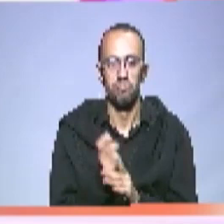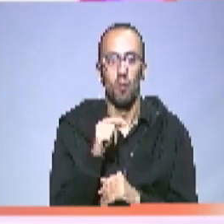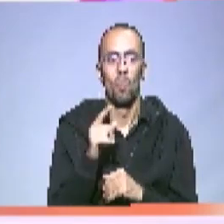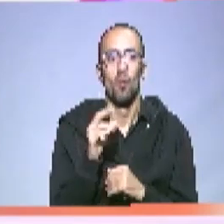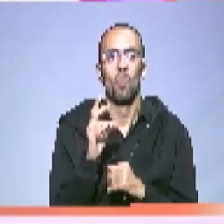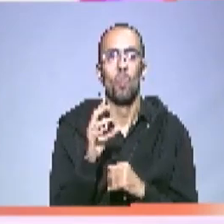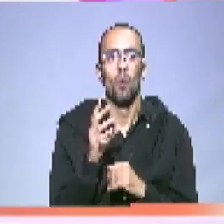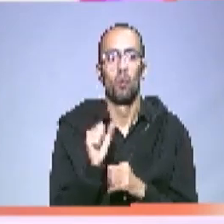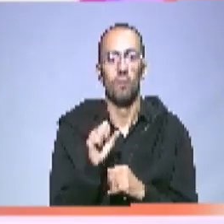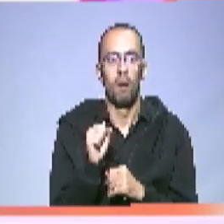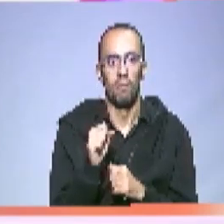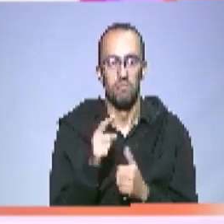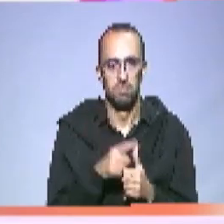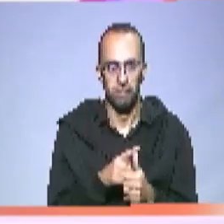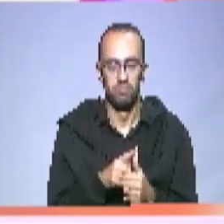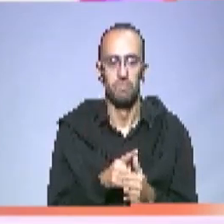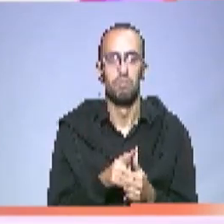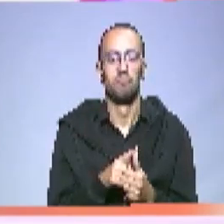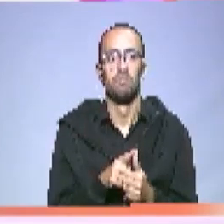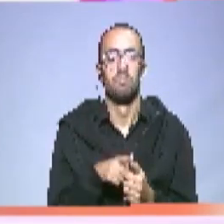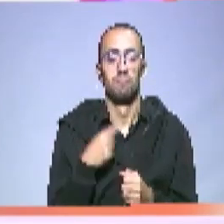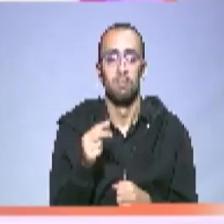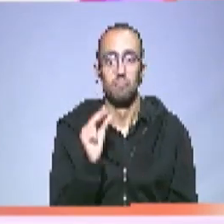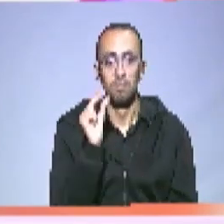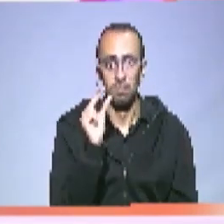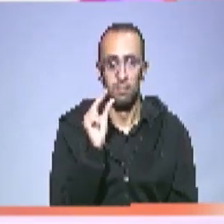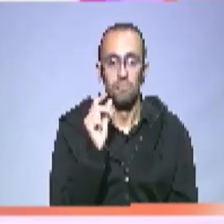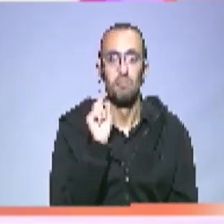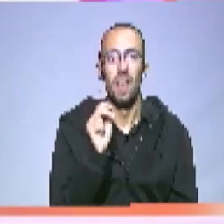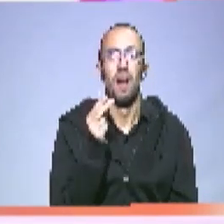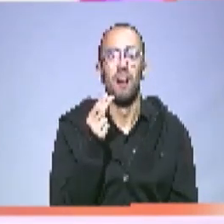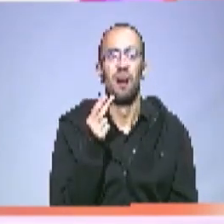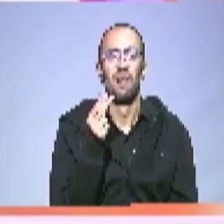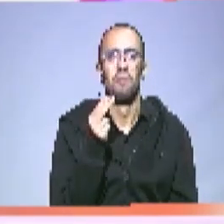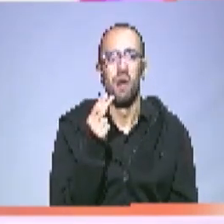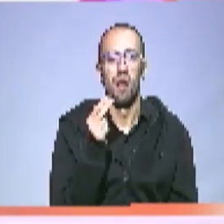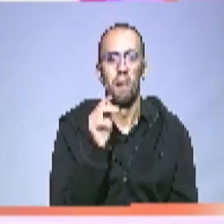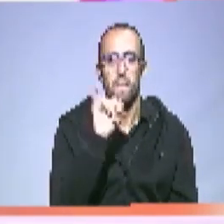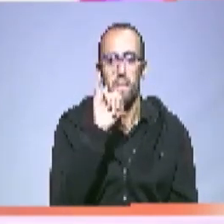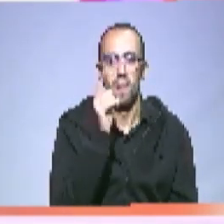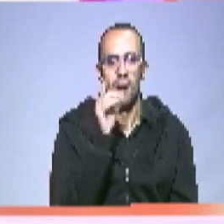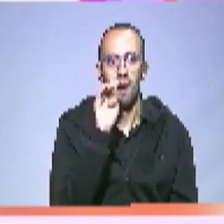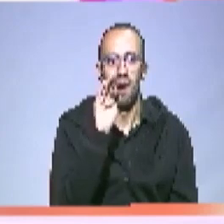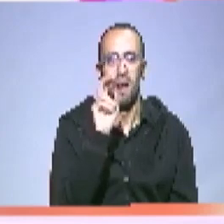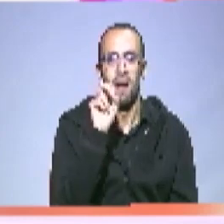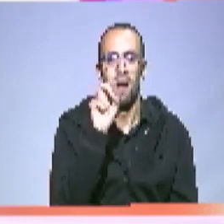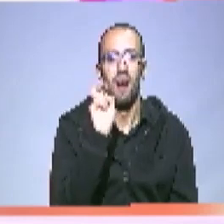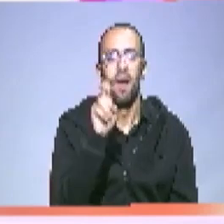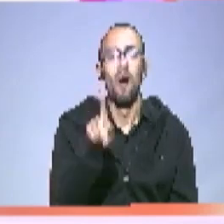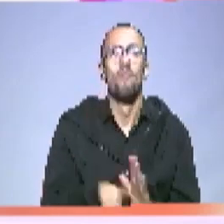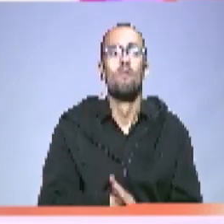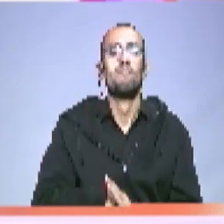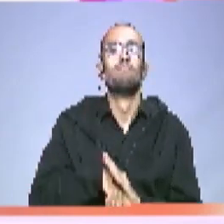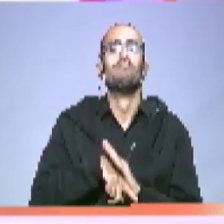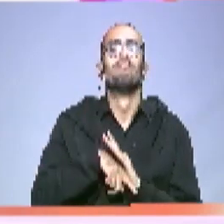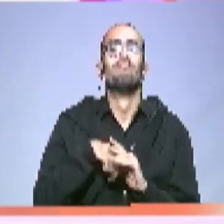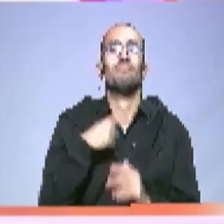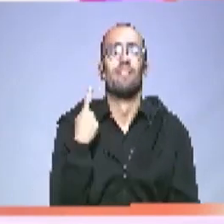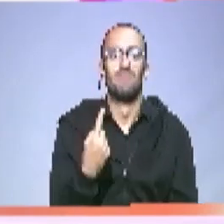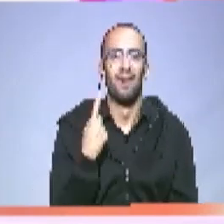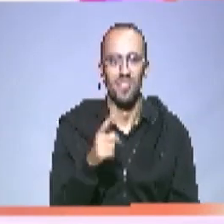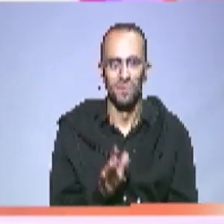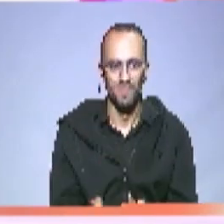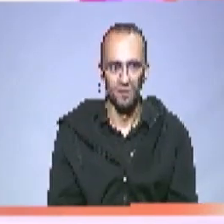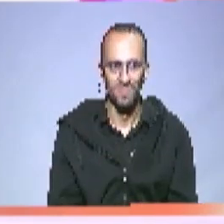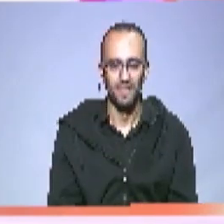مبشورة، معانا مكعب مرق للمرة الأولى. للمرة الأولى.